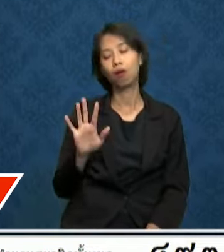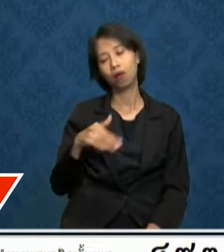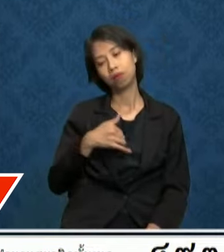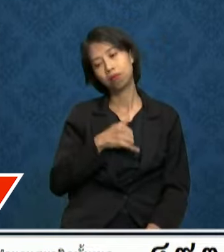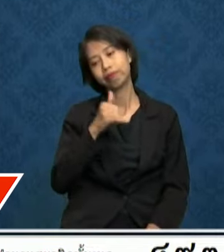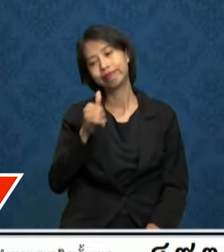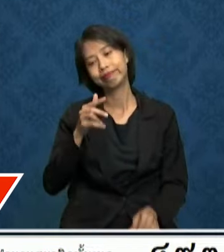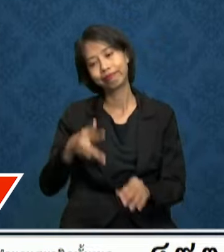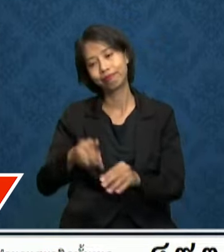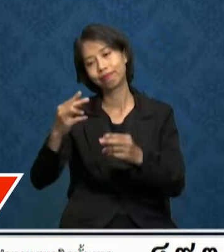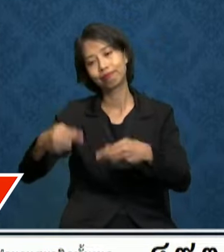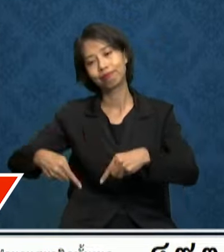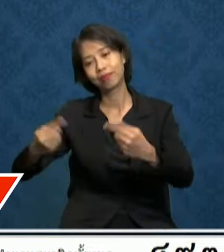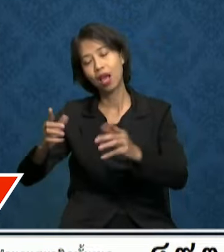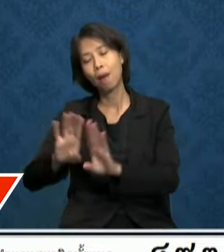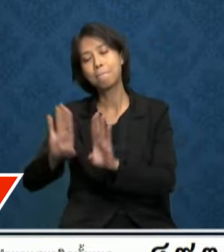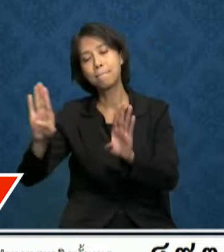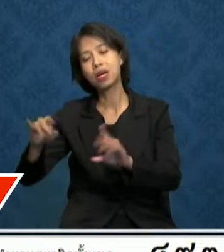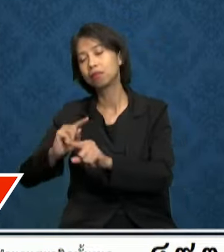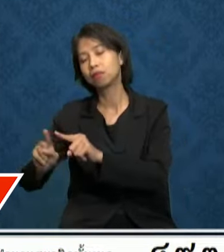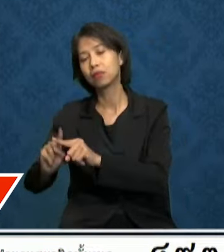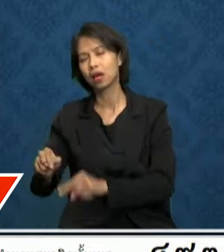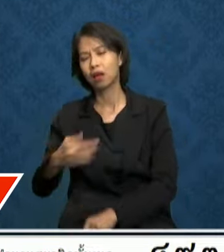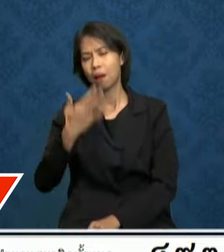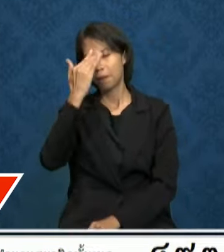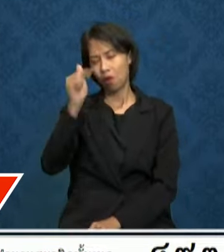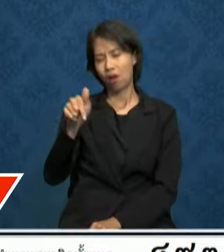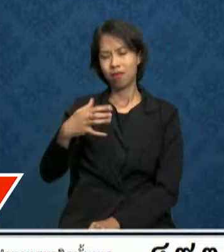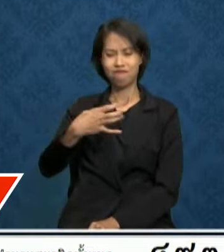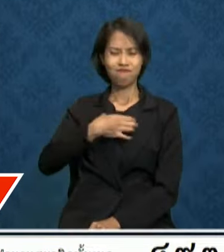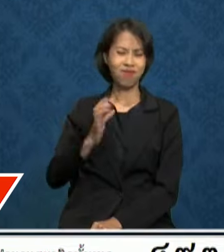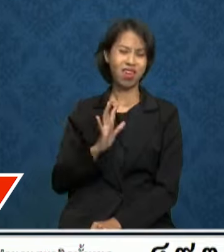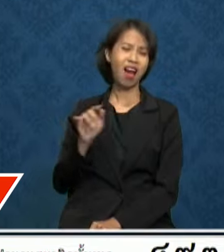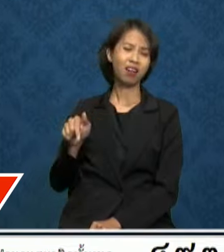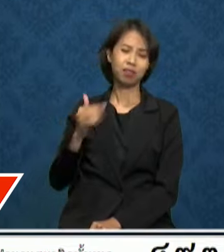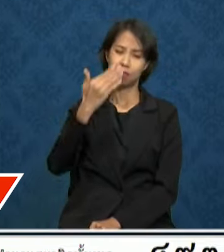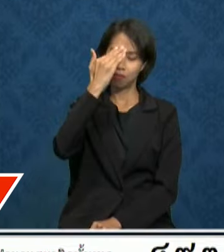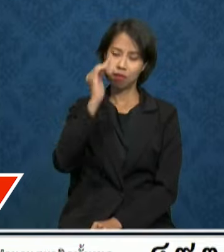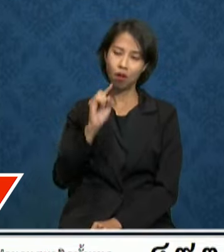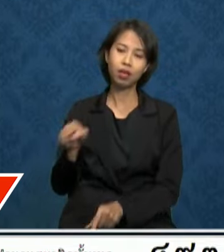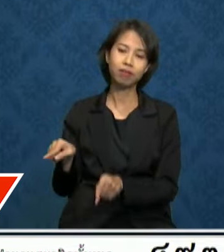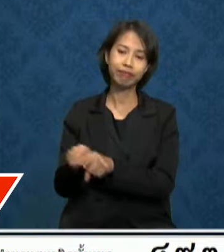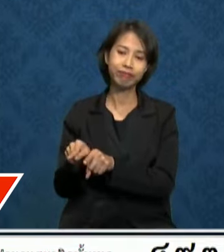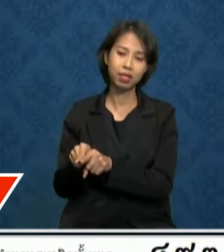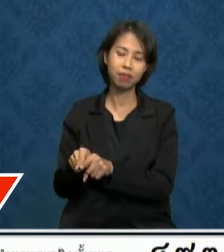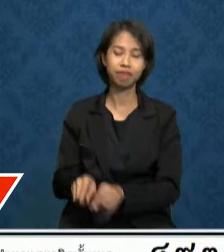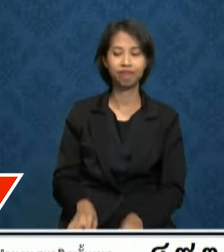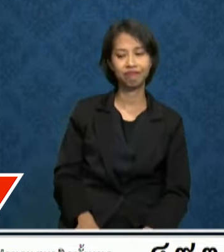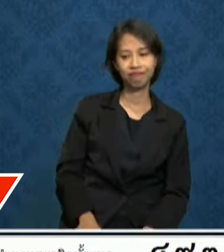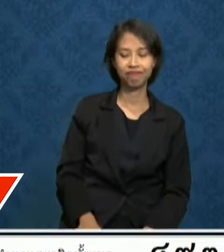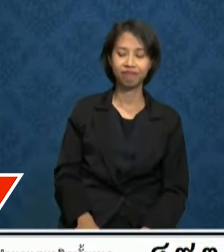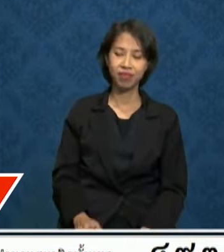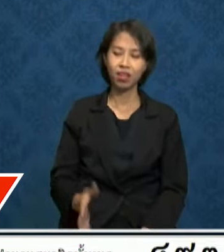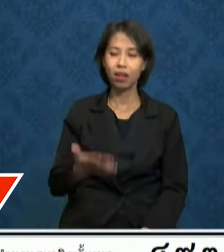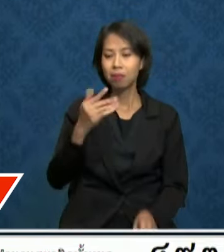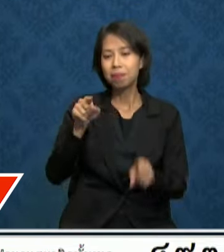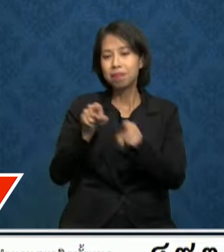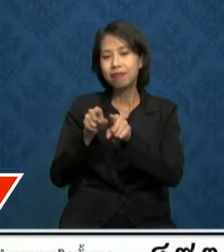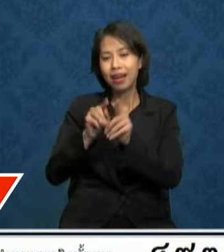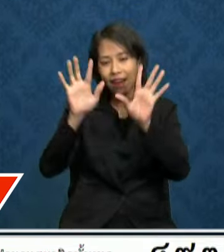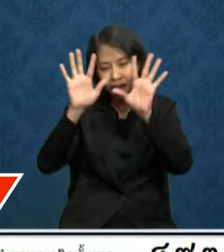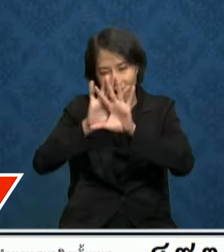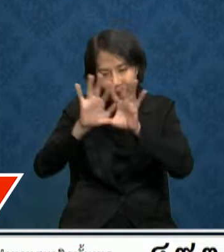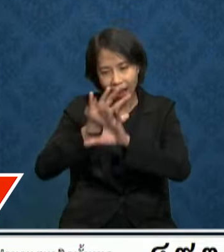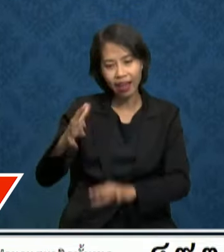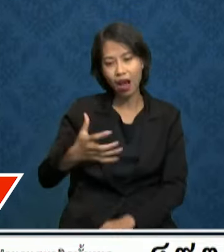ก็ไม่ต้องแปลกใจว่าทำไมไม่มีใครอยากจะมานั่งกระทรวงนี้เพราะถ้ามานั่งก็ทำอะไรไม่ได้แต่ต้องแอปให้เขารู้ว่าไม่ได้ไม่มีอำนาจก็ต้องอาศัยฟุต